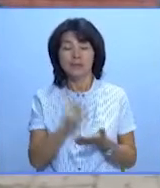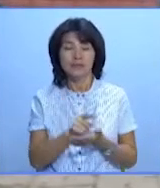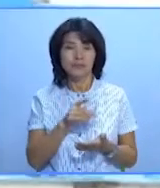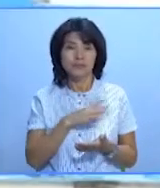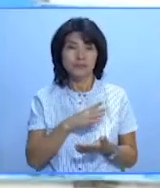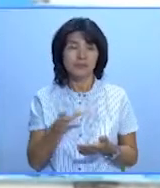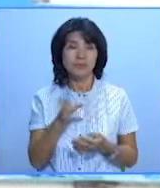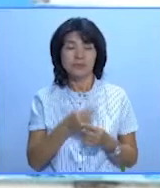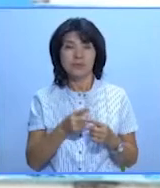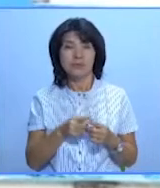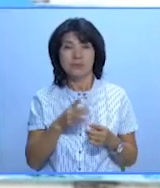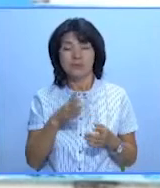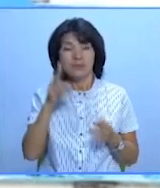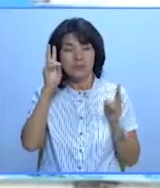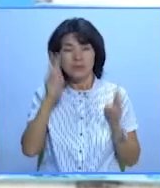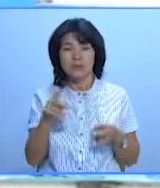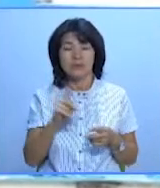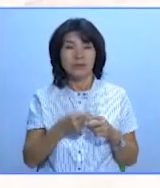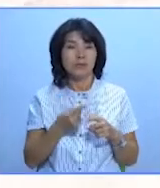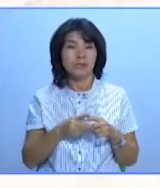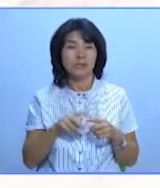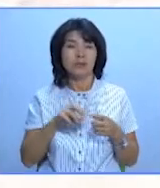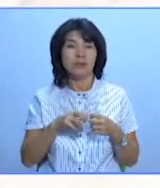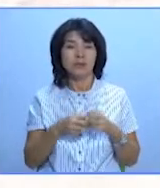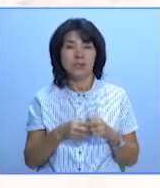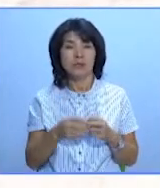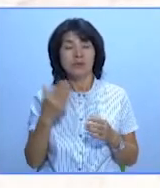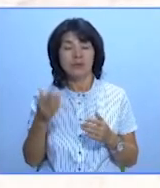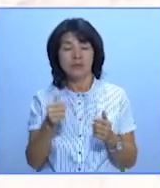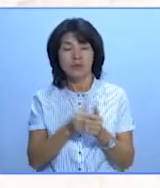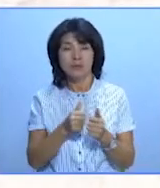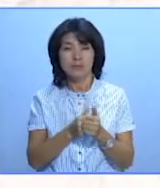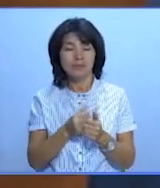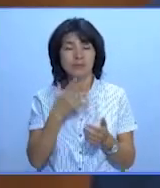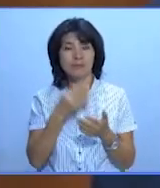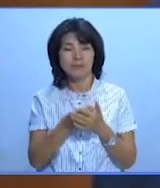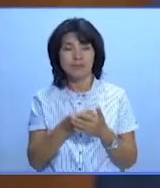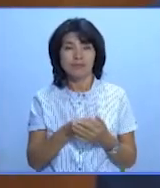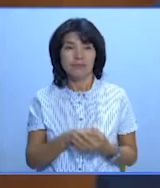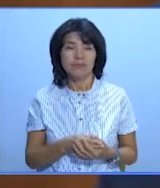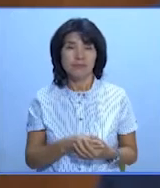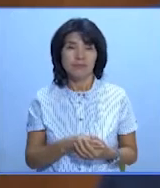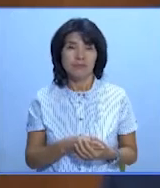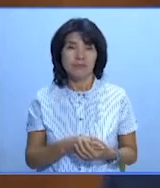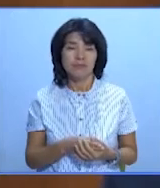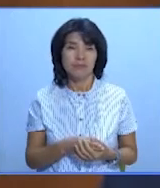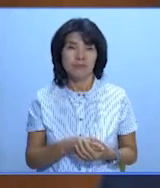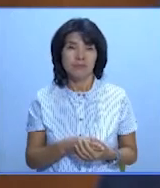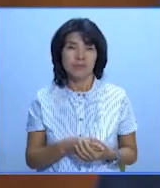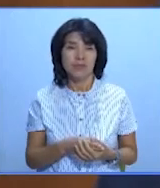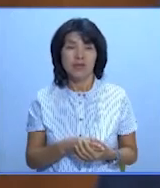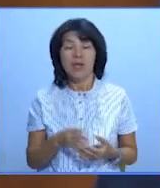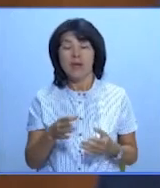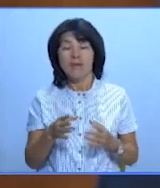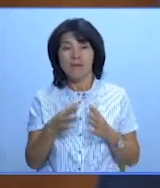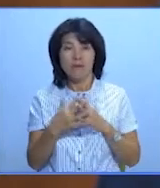отдела образования нурлан титов даже не подозревал об этой проблеме и его заместителя есть свое объяснение султан 2-х убрав в хотя в улей было